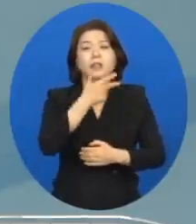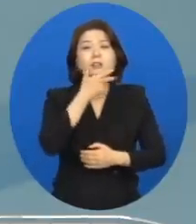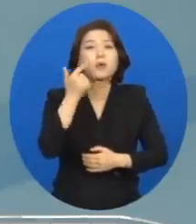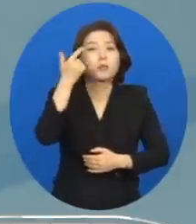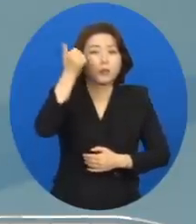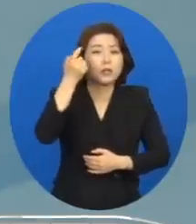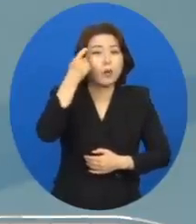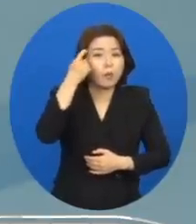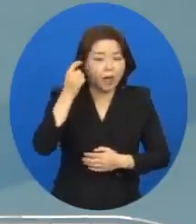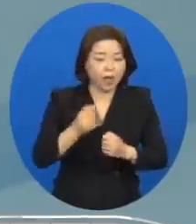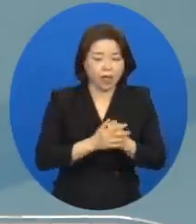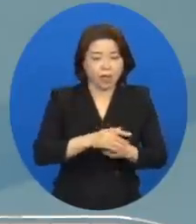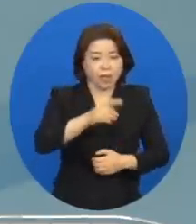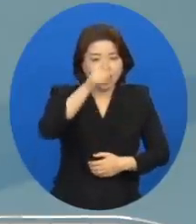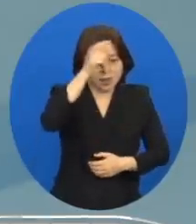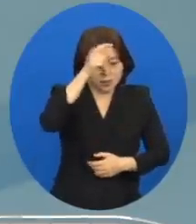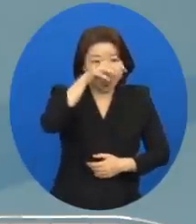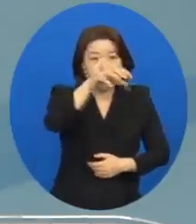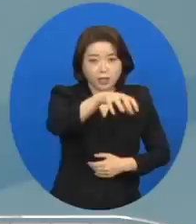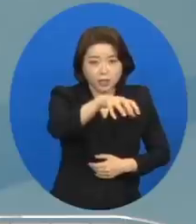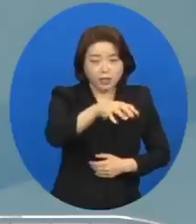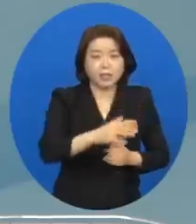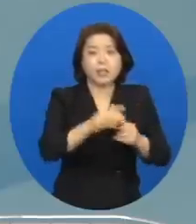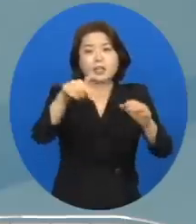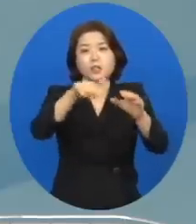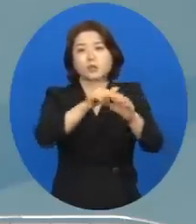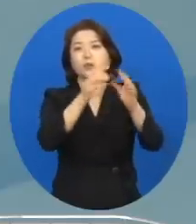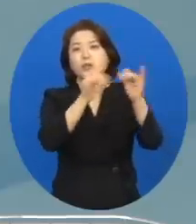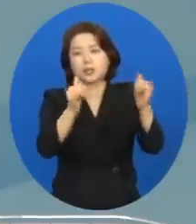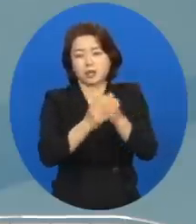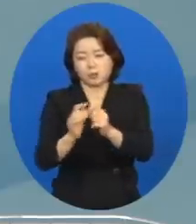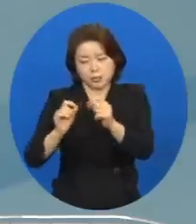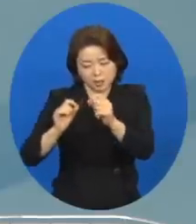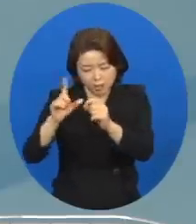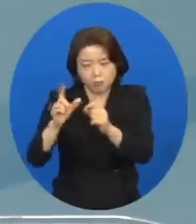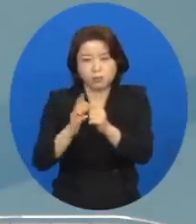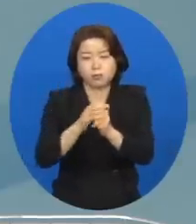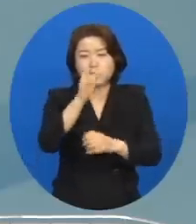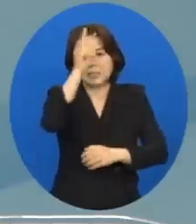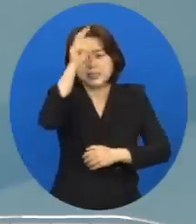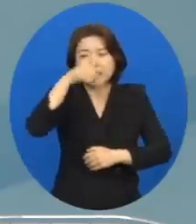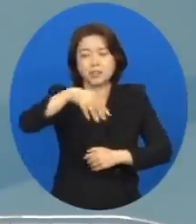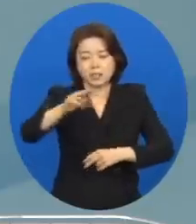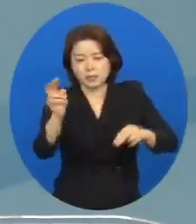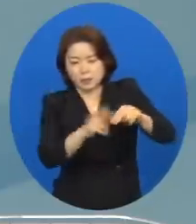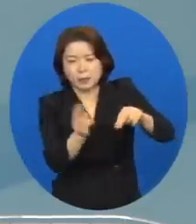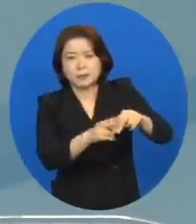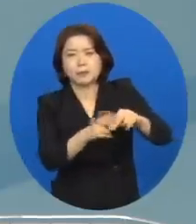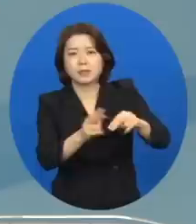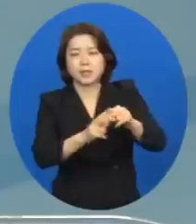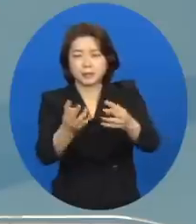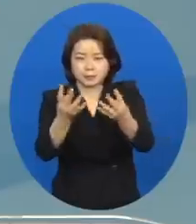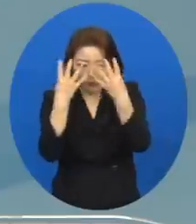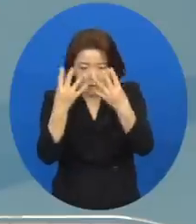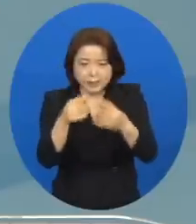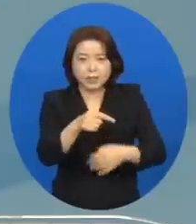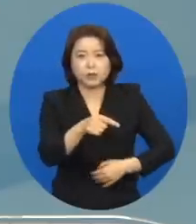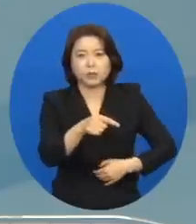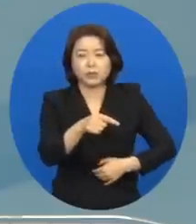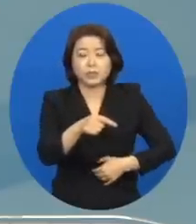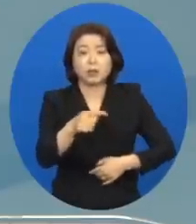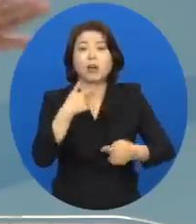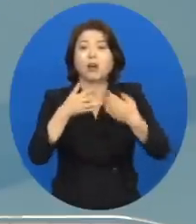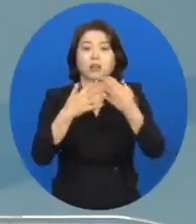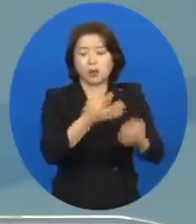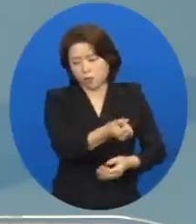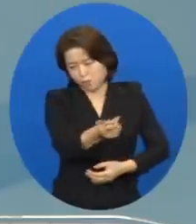목사님이 터키의 기독교인들은 거의 대부분 경찰서에 가서 매 맞고 감옥에 가고 이런